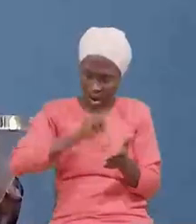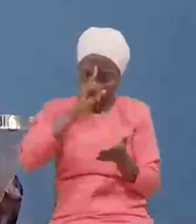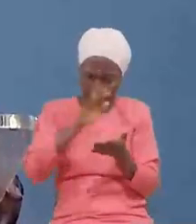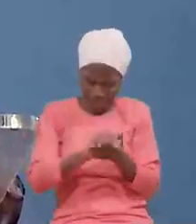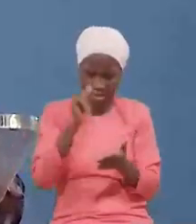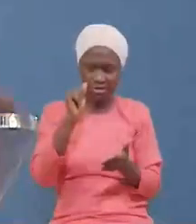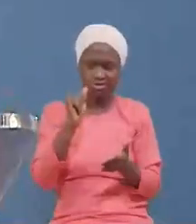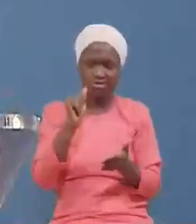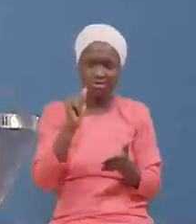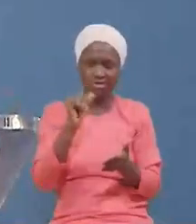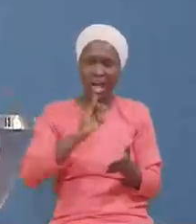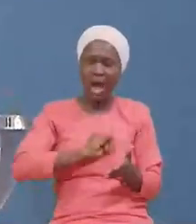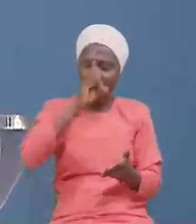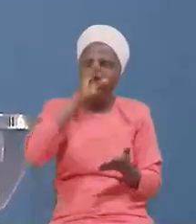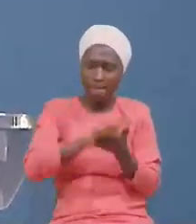Je crois.